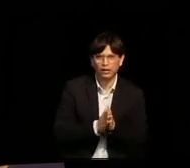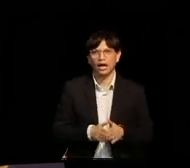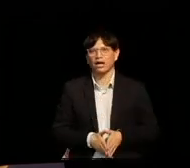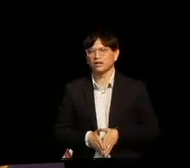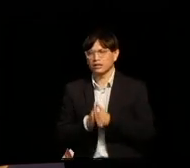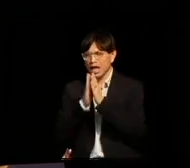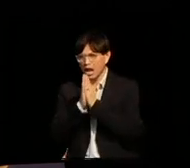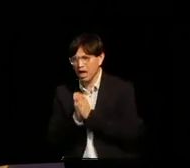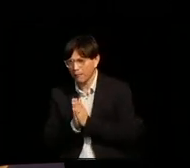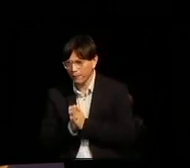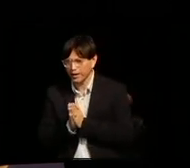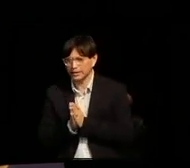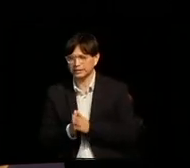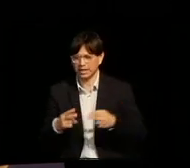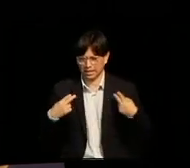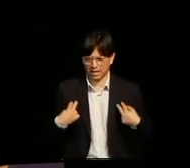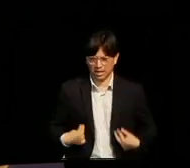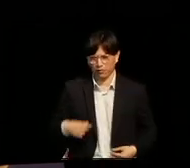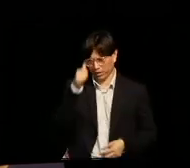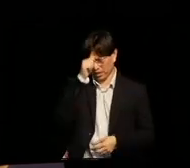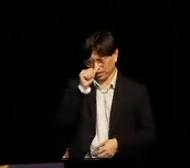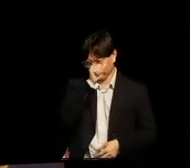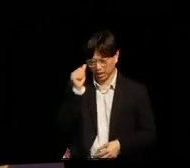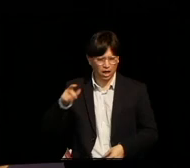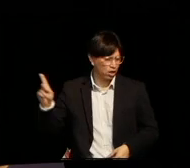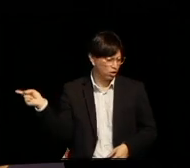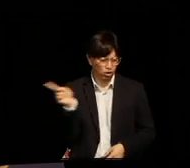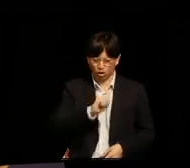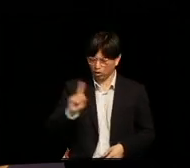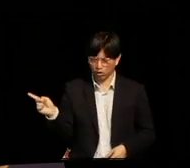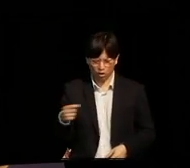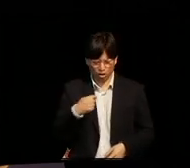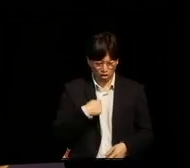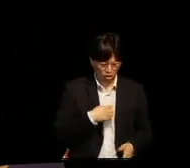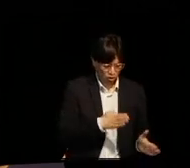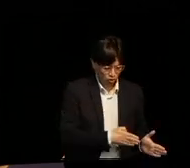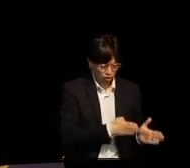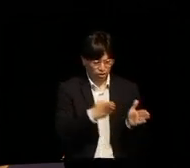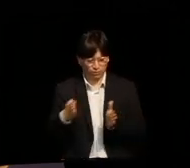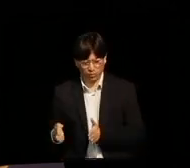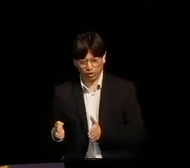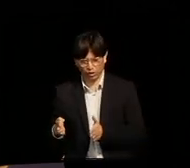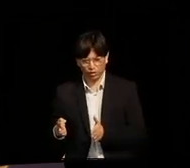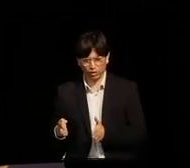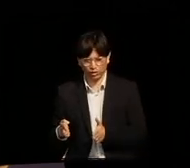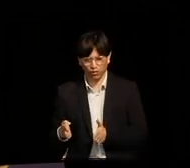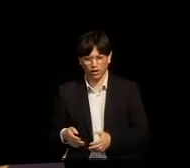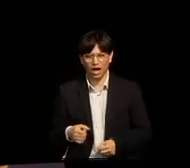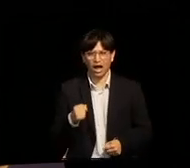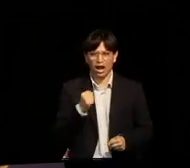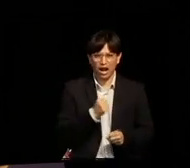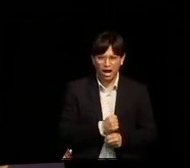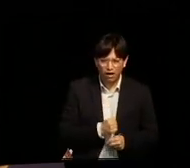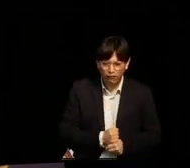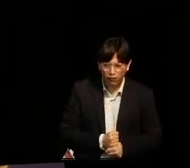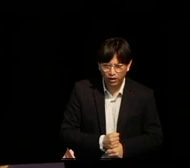ti parlo del della vita cristiana No ma io ti invito a fare con me un'esperienza di ascolto della parola